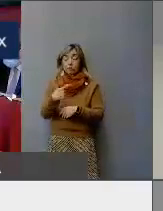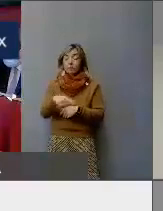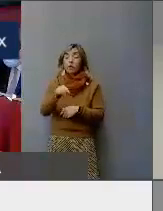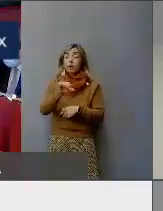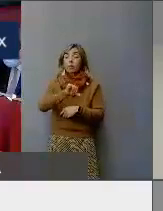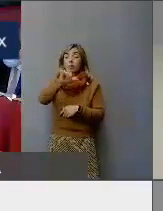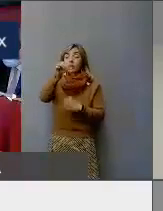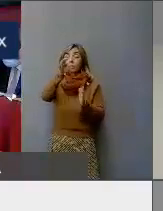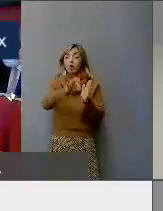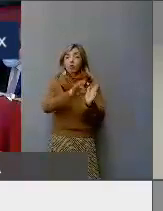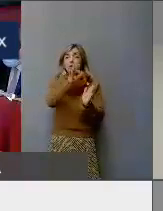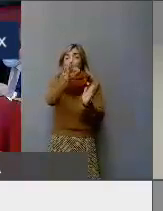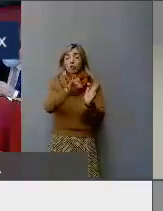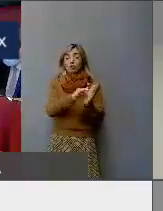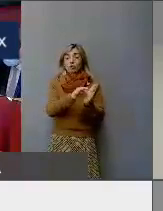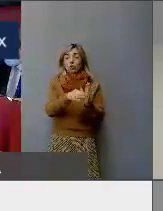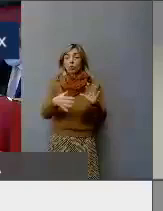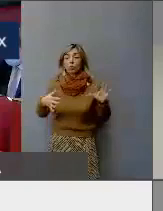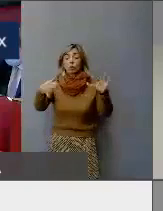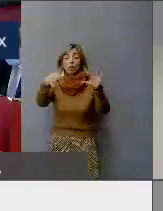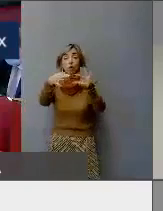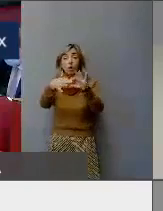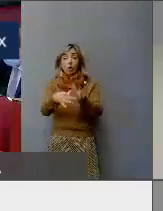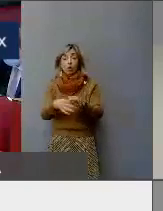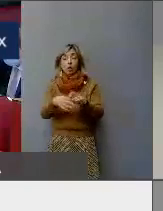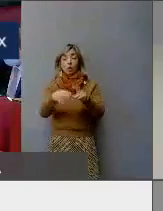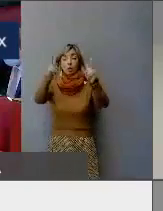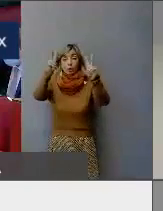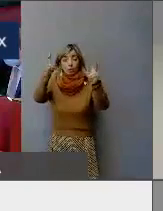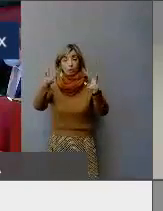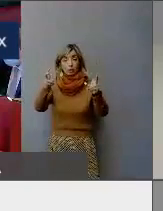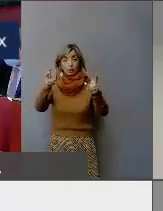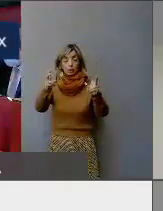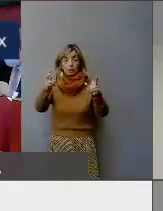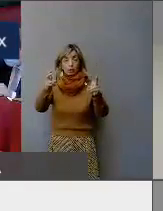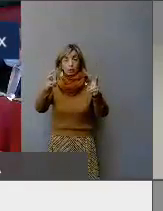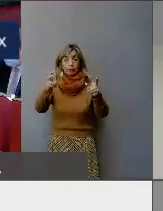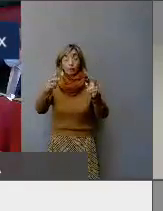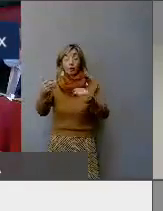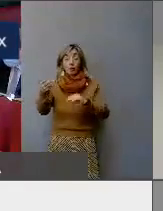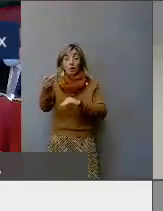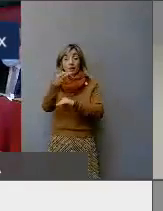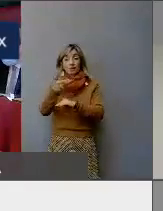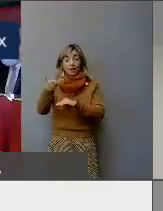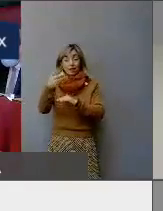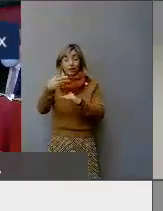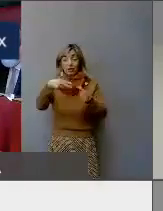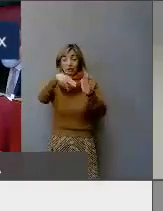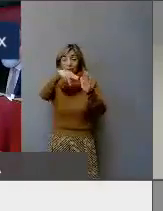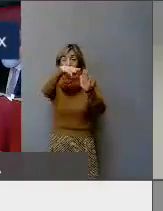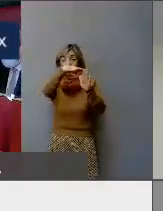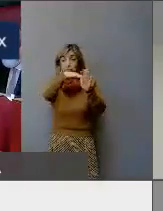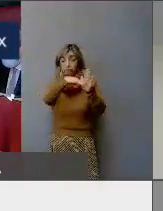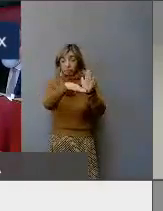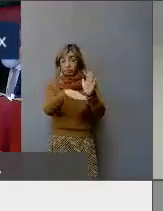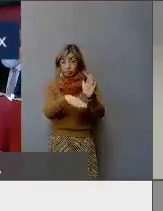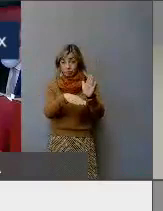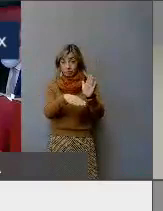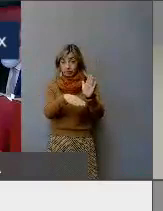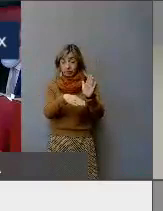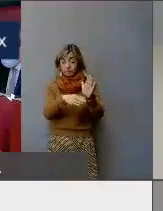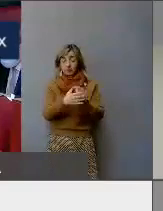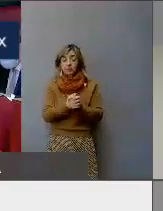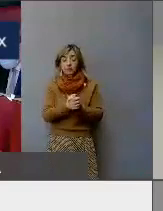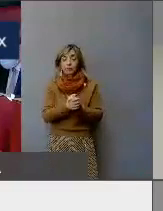fa riferimento per esempio al tema del elencazione dei servizi che prevede il regolamento stesso